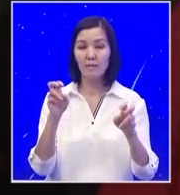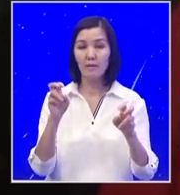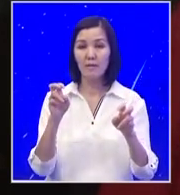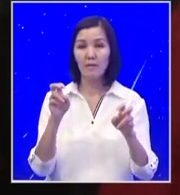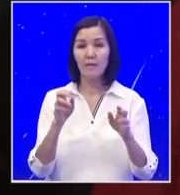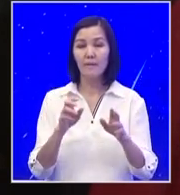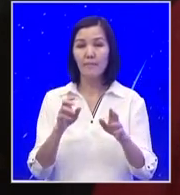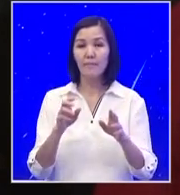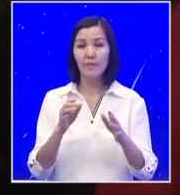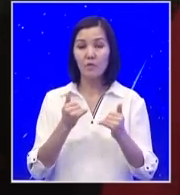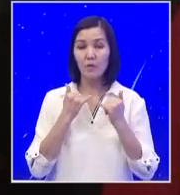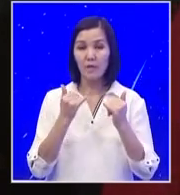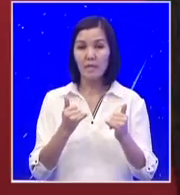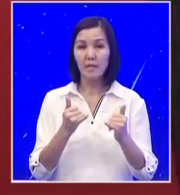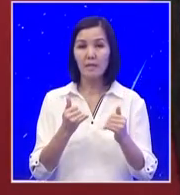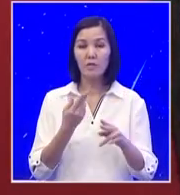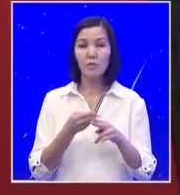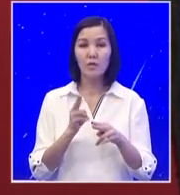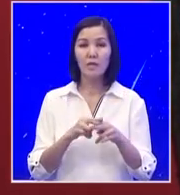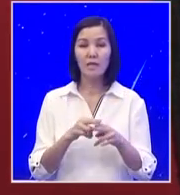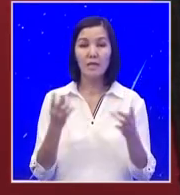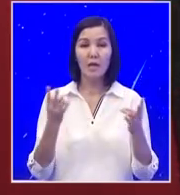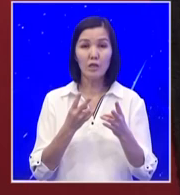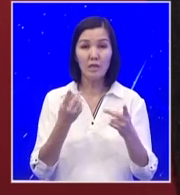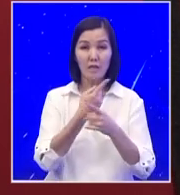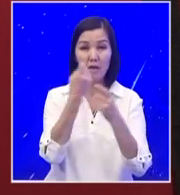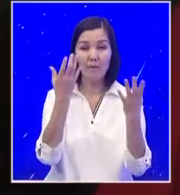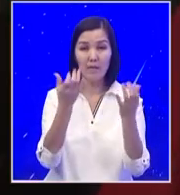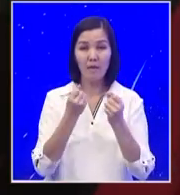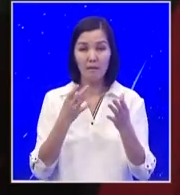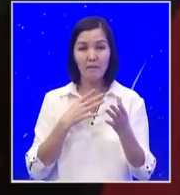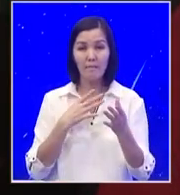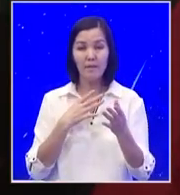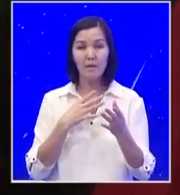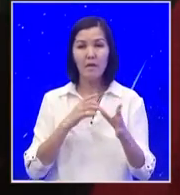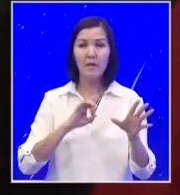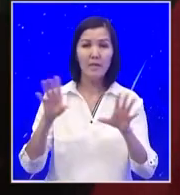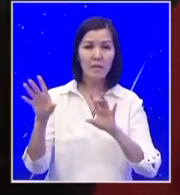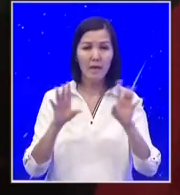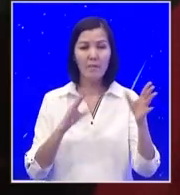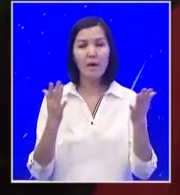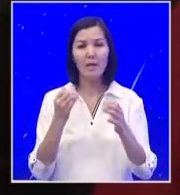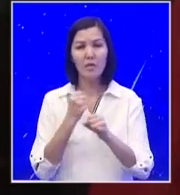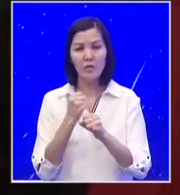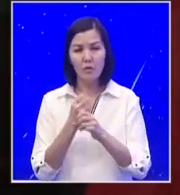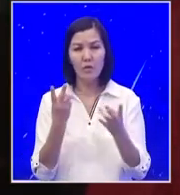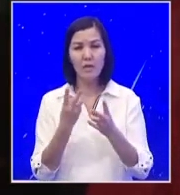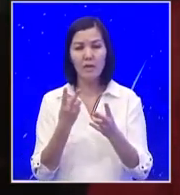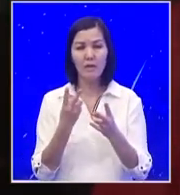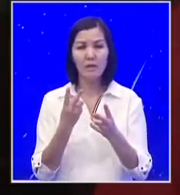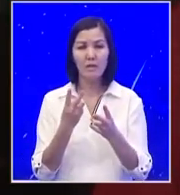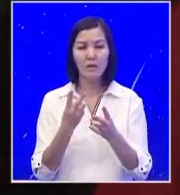тақырып ауаны да соның аянында болды. Содан өзіме қажеттіні алдым. Мысалы, реклама жағы қалай жасау керек,